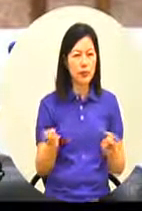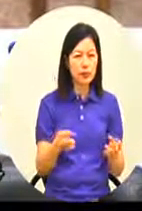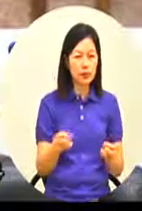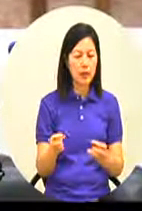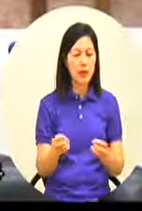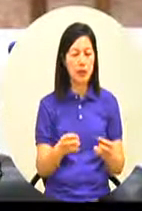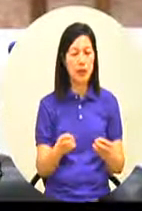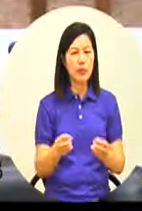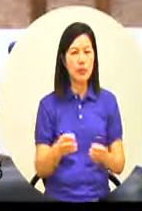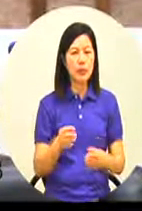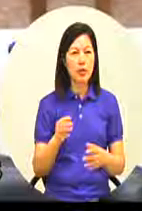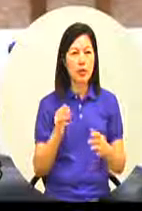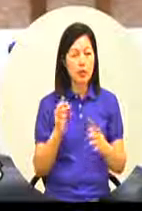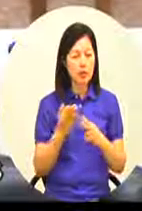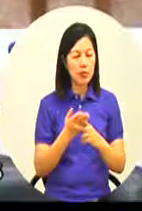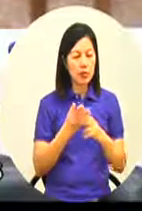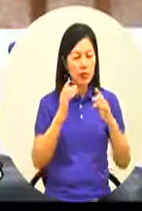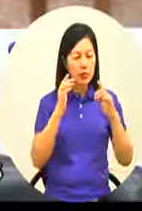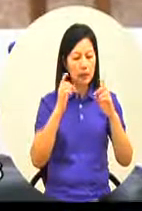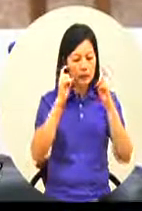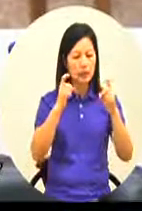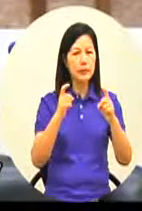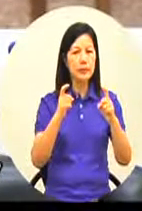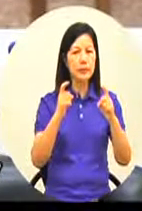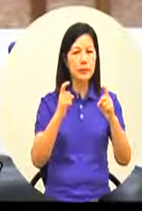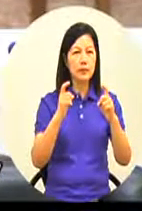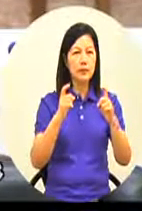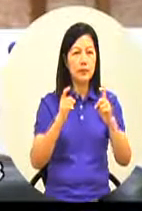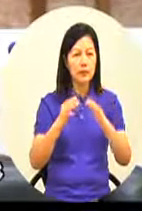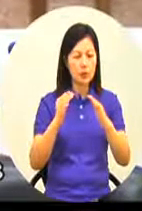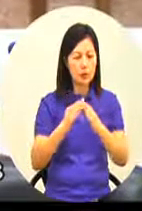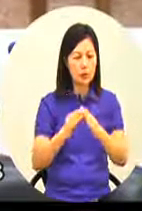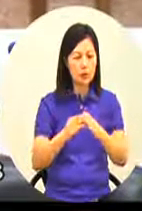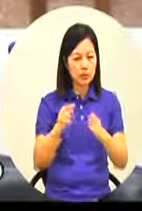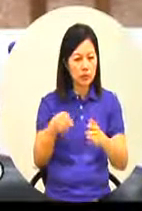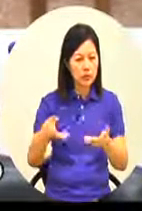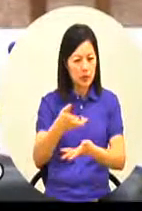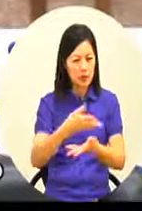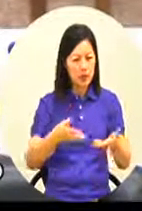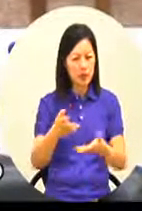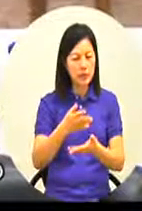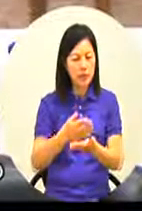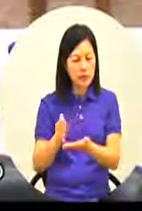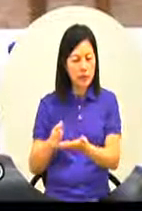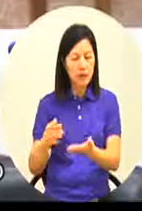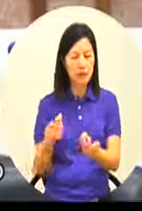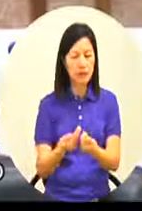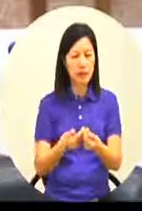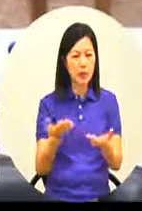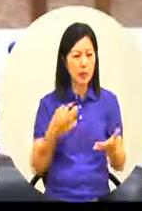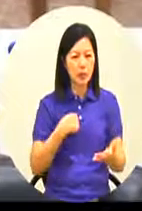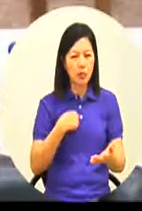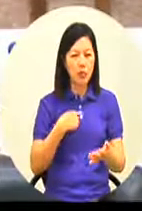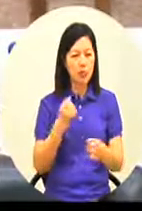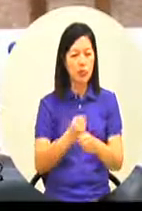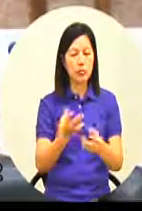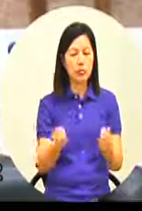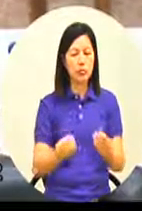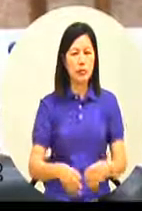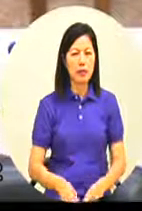雄错的一些特别的一些要怎样疏通要怎样，我都没有。为什么？因为我很清楚，赵局长，